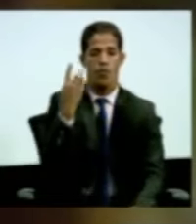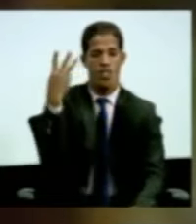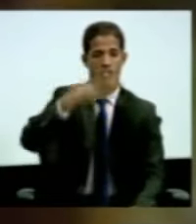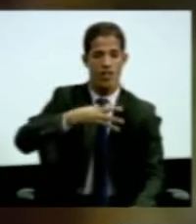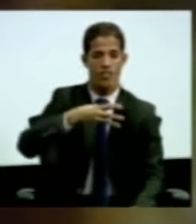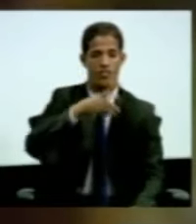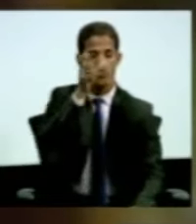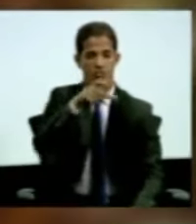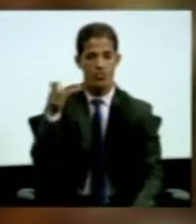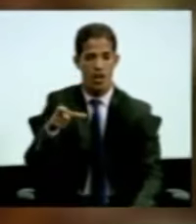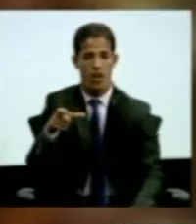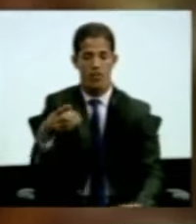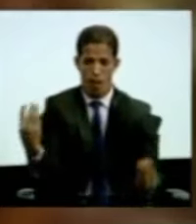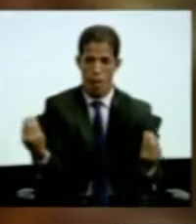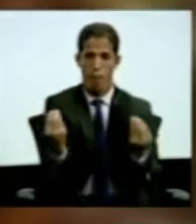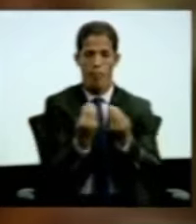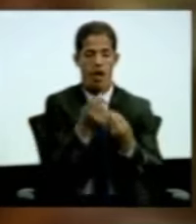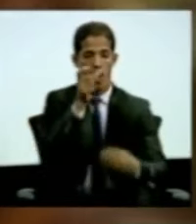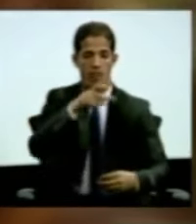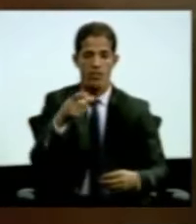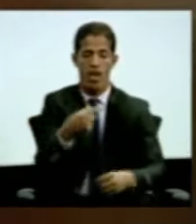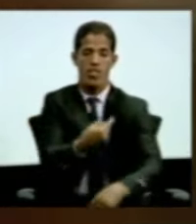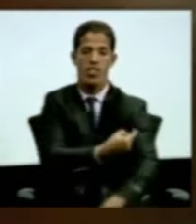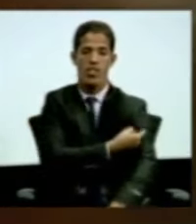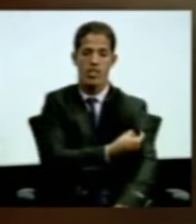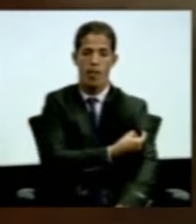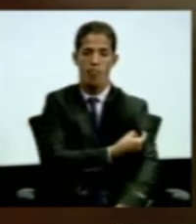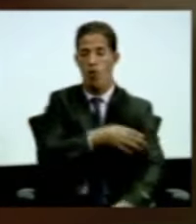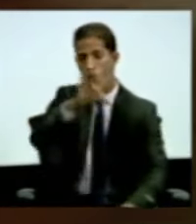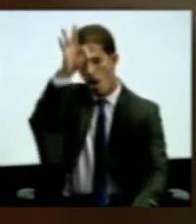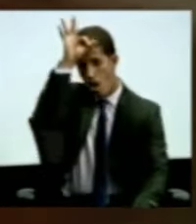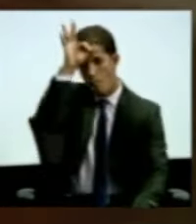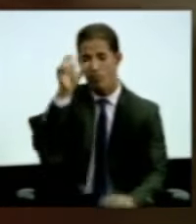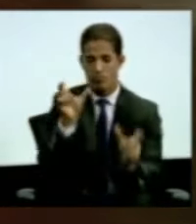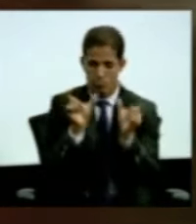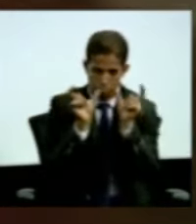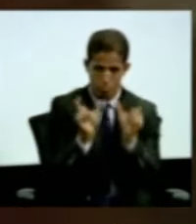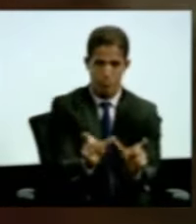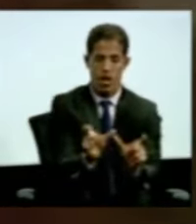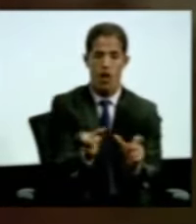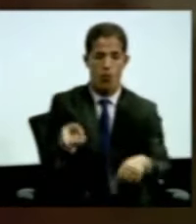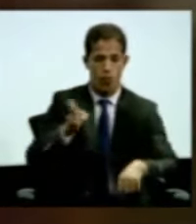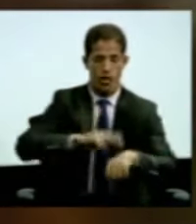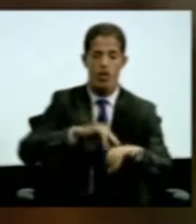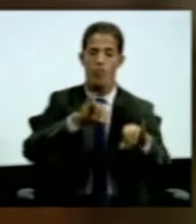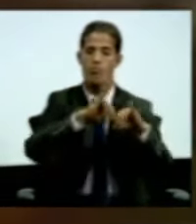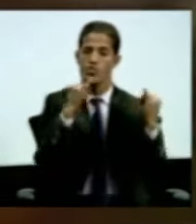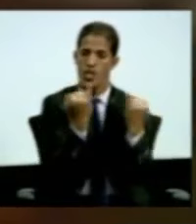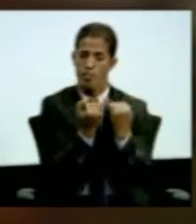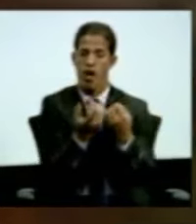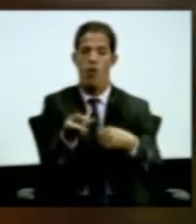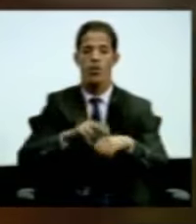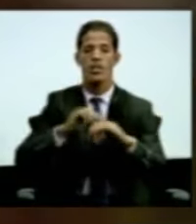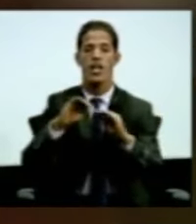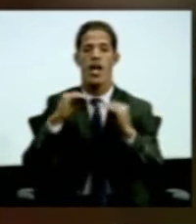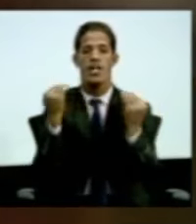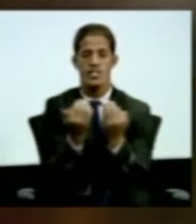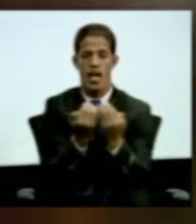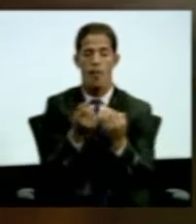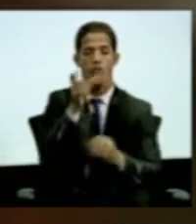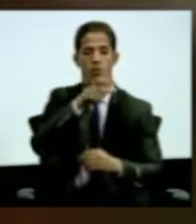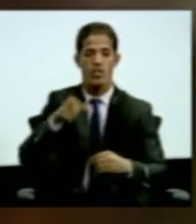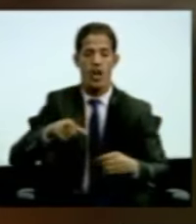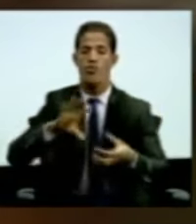خاص للطواقم الطبيه وقوات الامن اشراك المجتمع المدني والاحزاب السياسيه والنقابات في